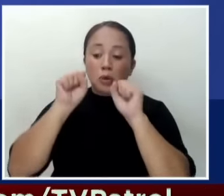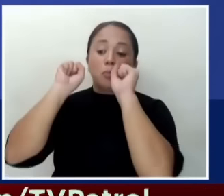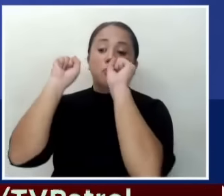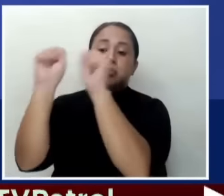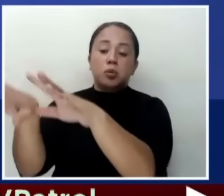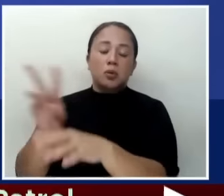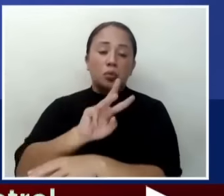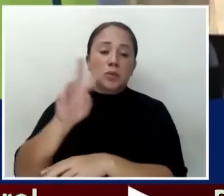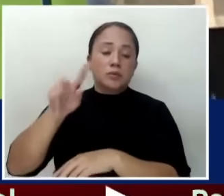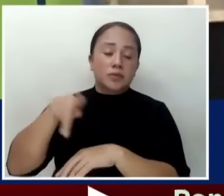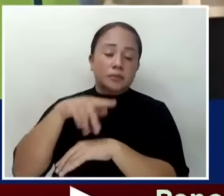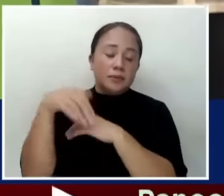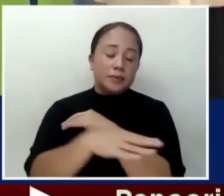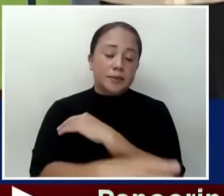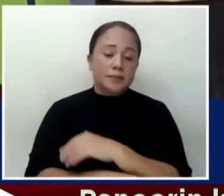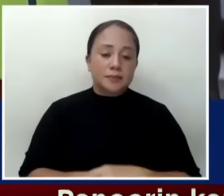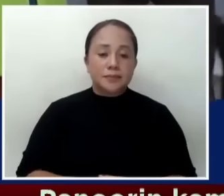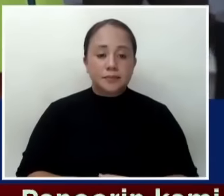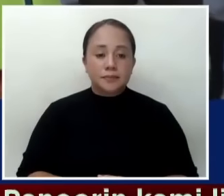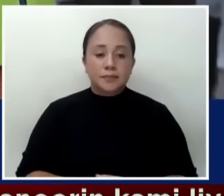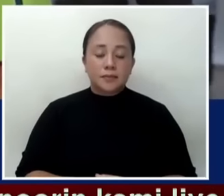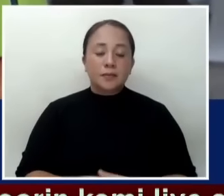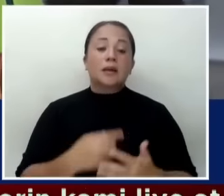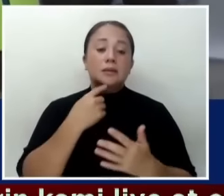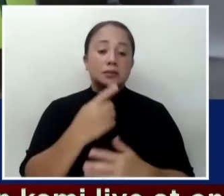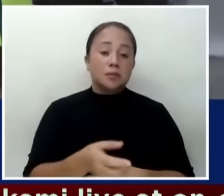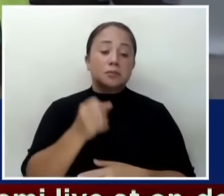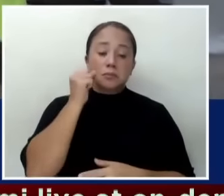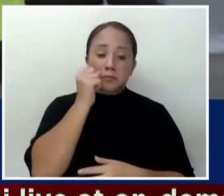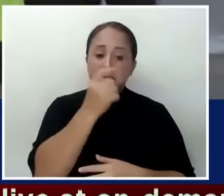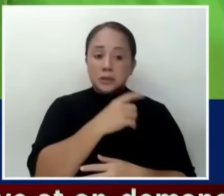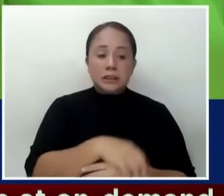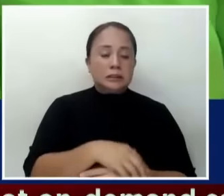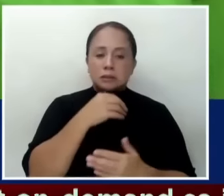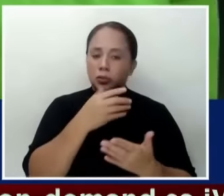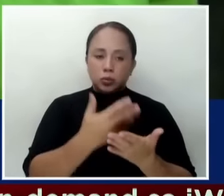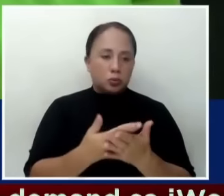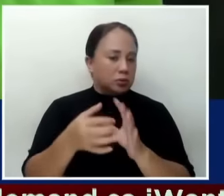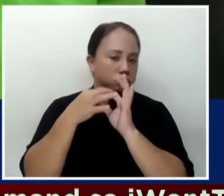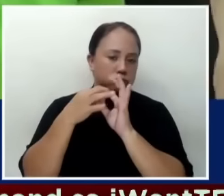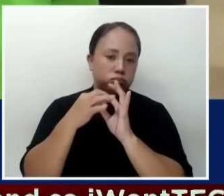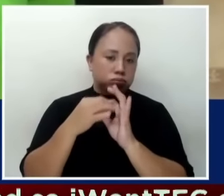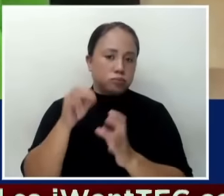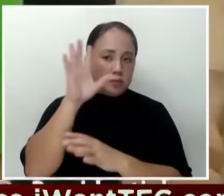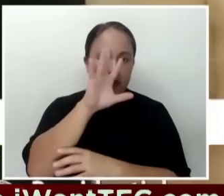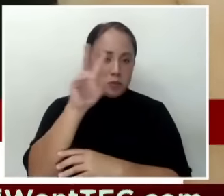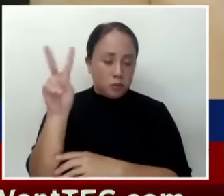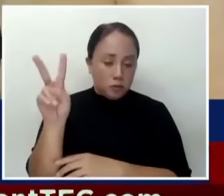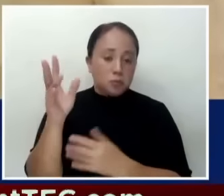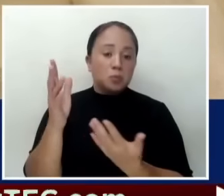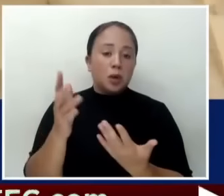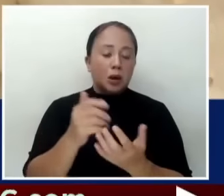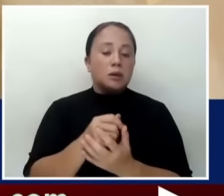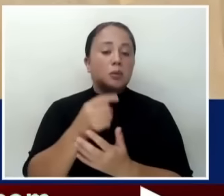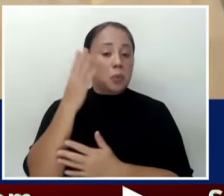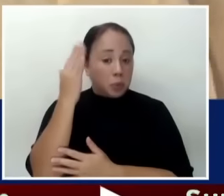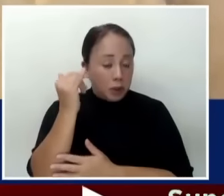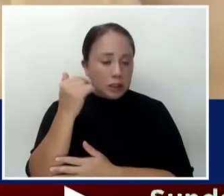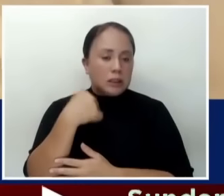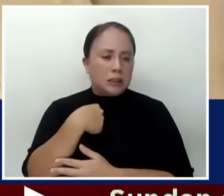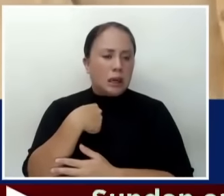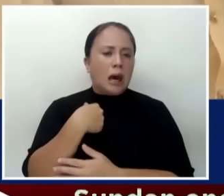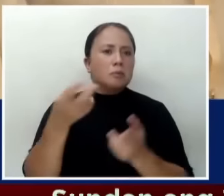West Philippine Sea. Para kay Duterte, hindi na maganda ang relasyon nila ni Marcos na napagtanto niya dahil sa ilang